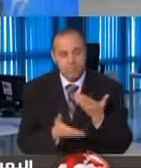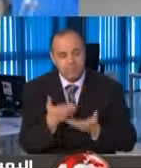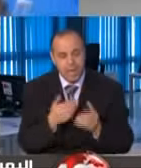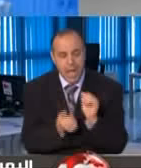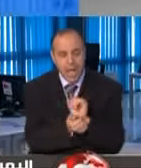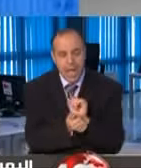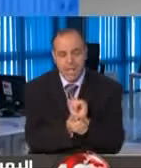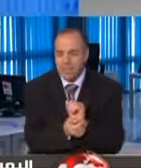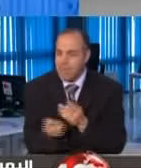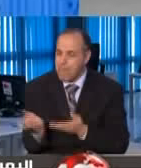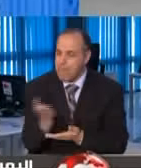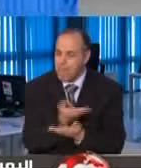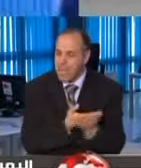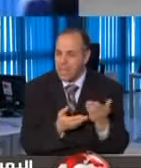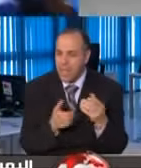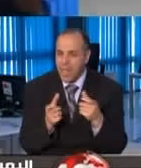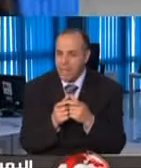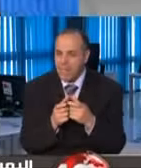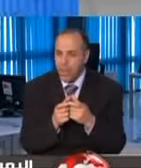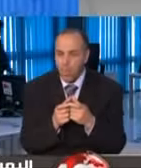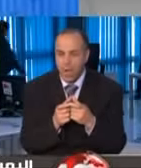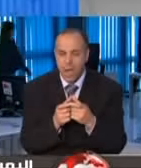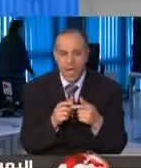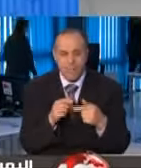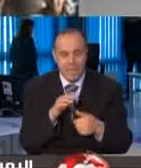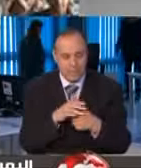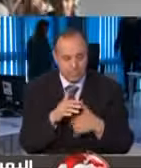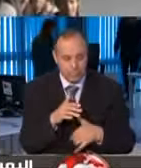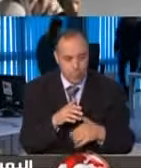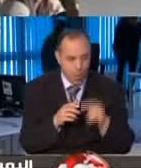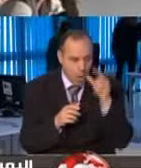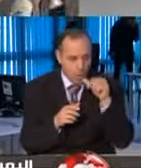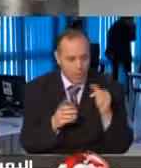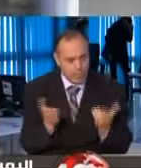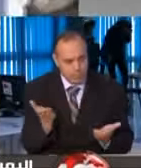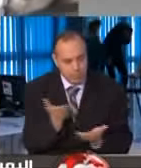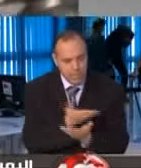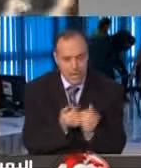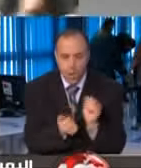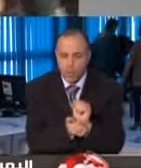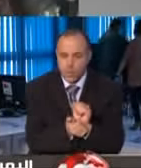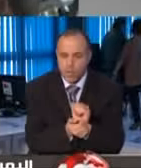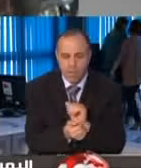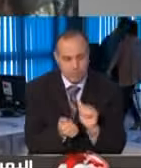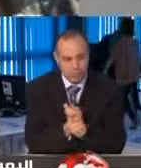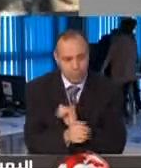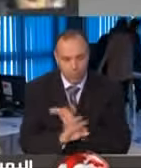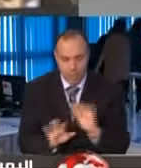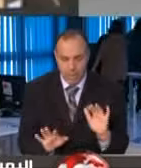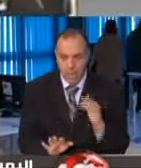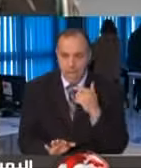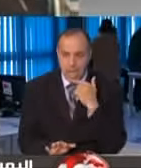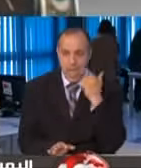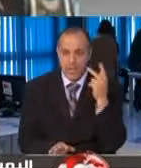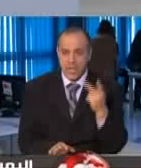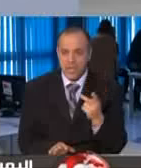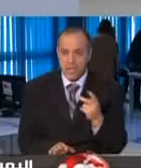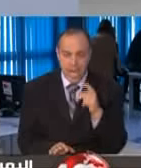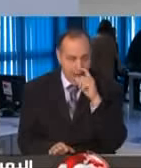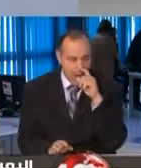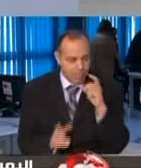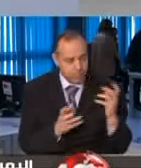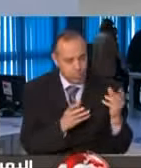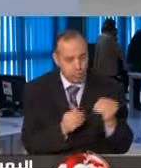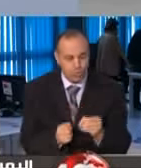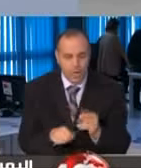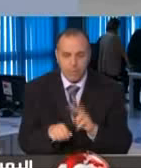تبادل المئات من الأسرى بين حكومة عبد رب منصور هادي والحوثيين اكتملت. ومن جانبه، حذر التحالف العسكري